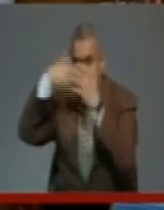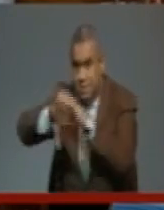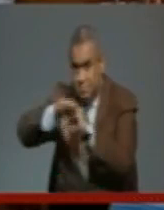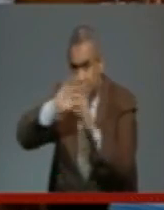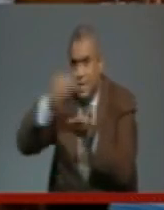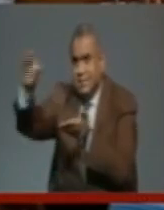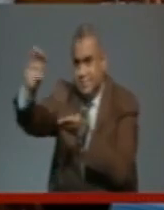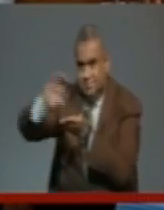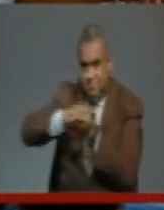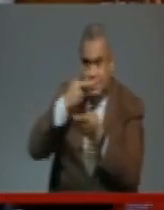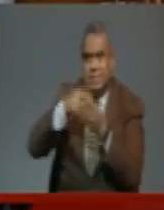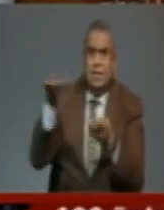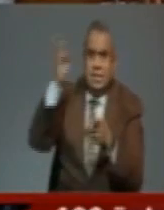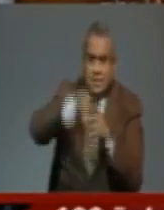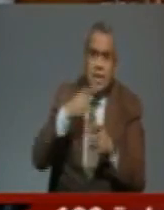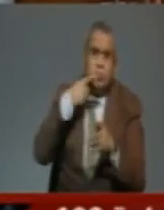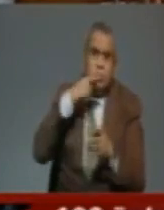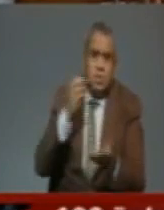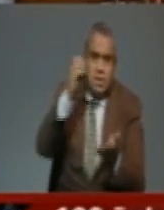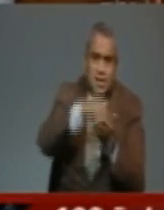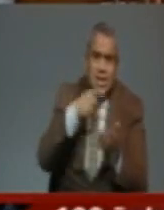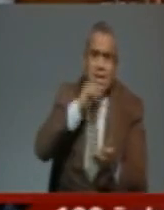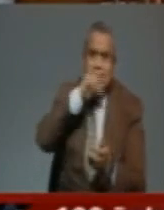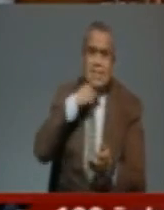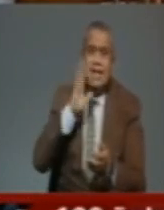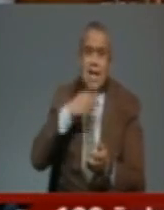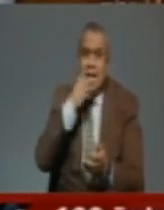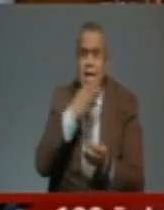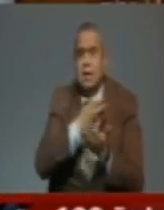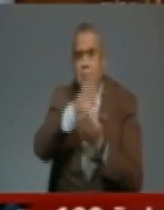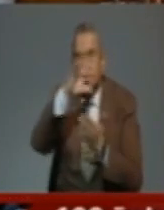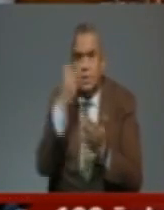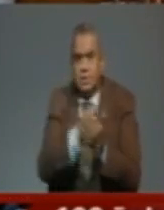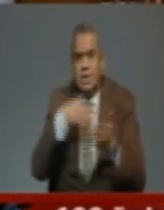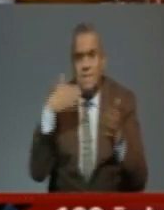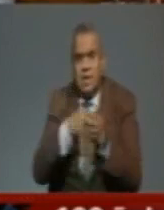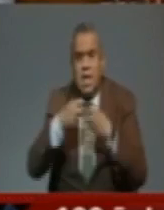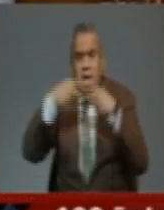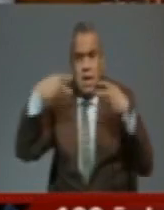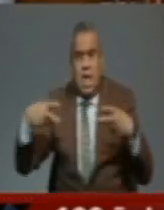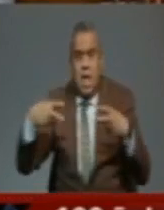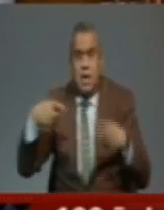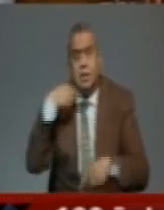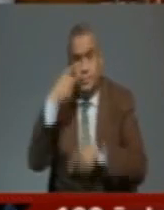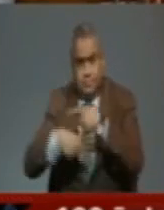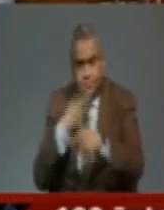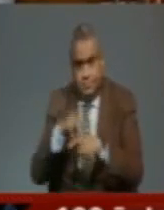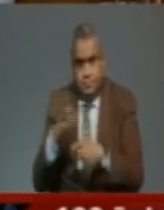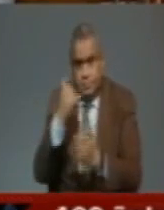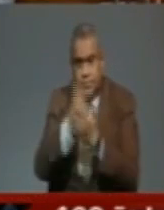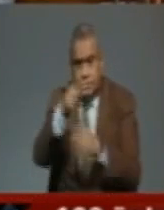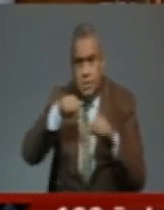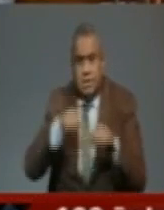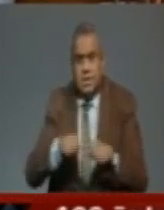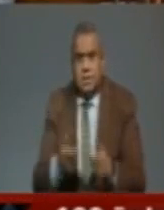تاني من ميناء اسكندريه او ميناء الدخيله وترجع على وجهتها النهائيه. طبعا ايضا فيها وحده الاداره والتحكم، دي